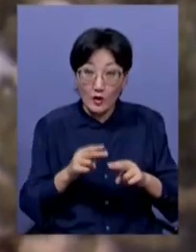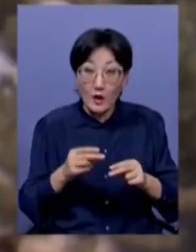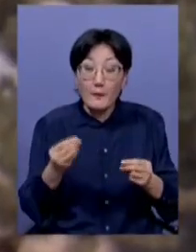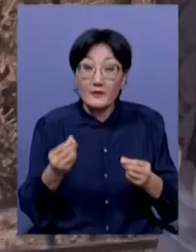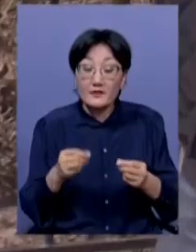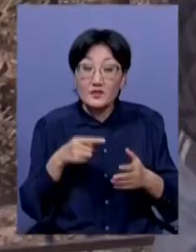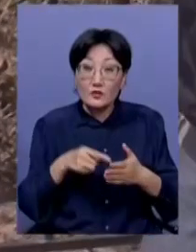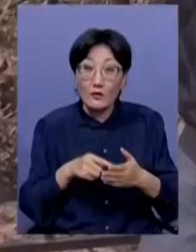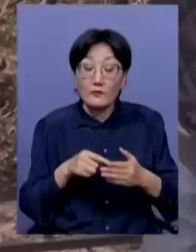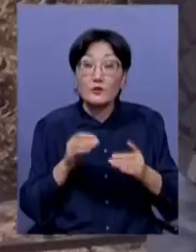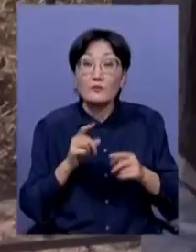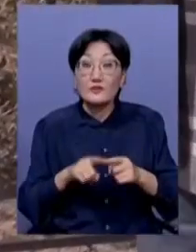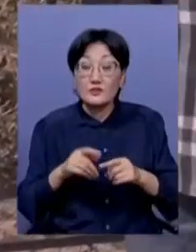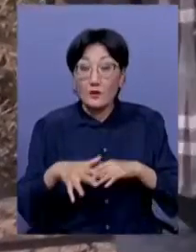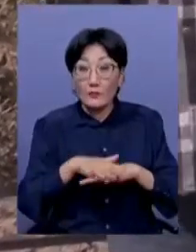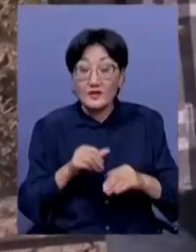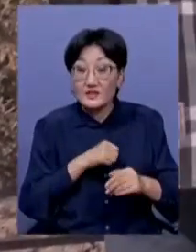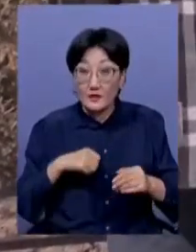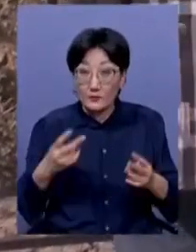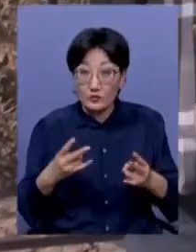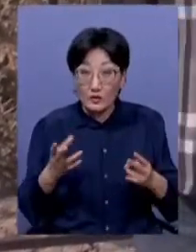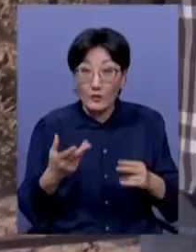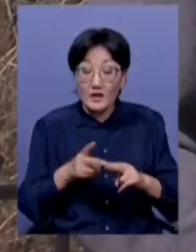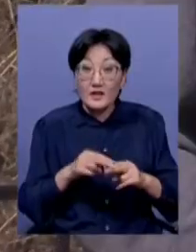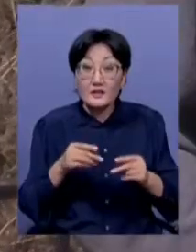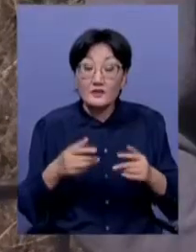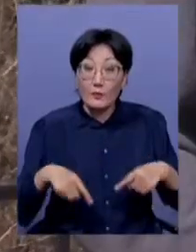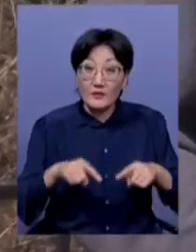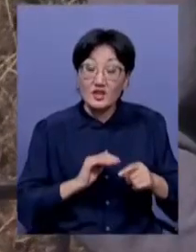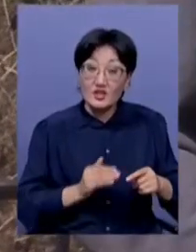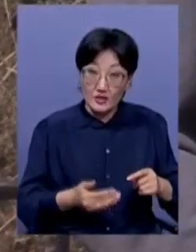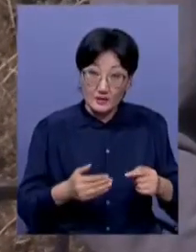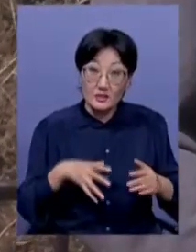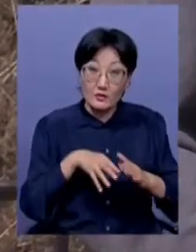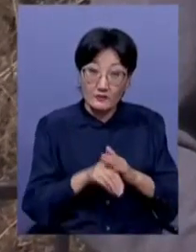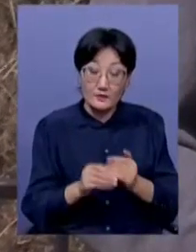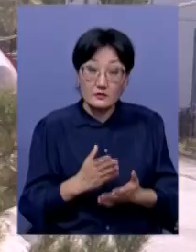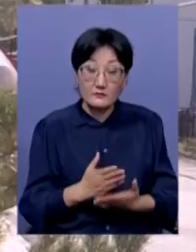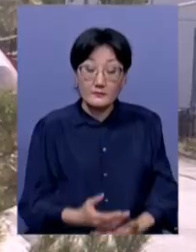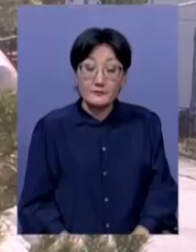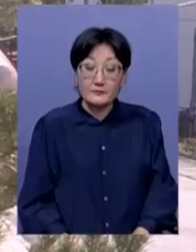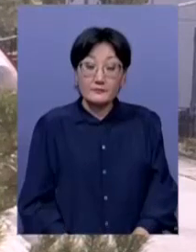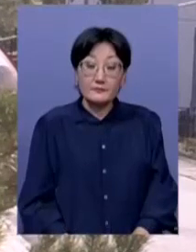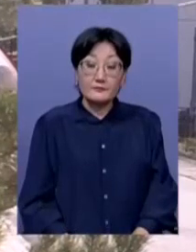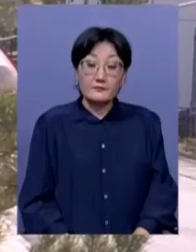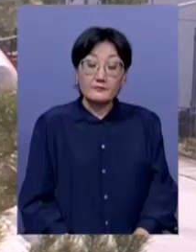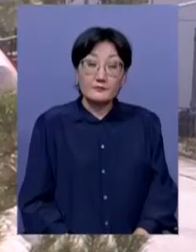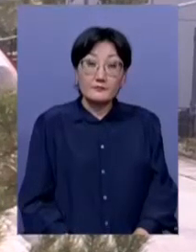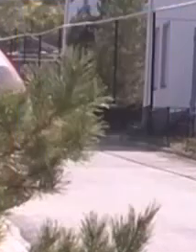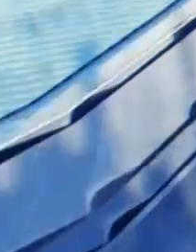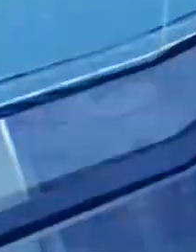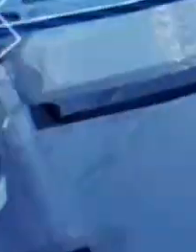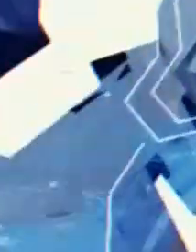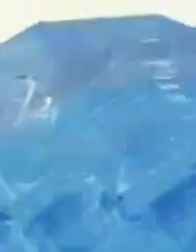немалобюджетный вопрос, скорее всего, жильцам придется самим, поскольку этот сектор частный. Айдана Нураш, Мирами Сабеков, телеканал Алматы.